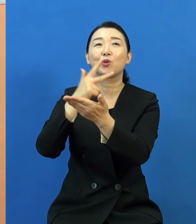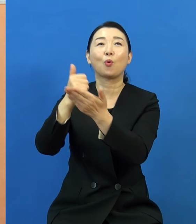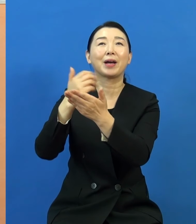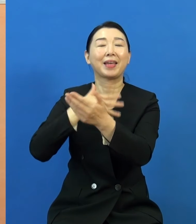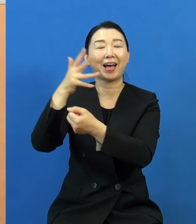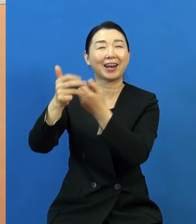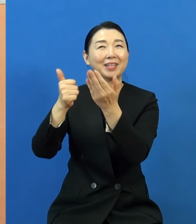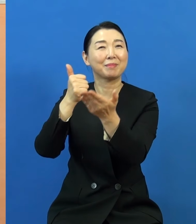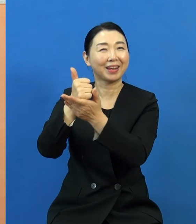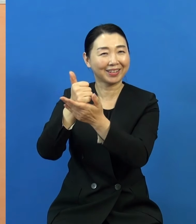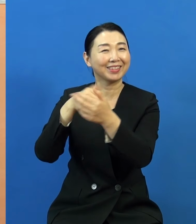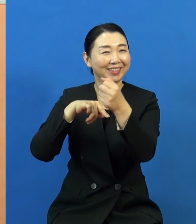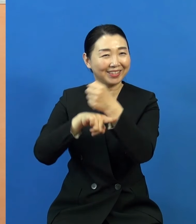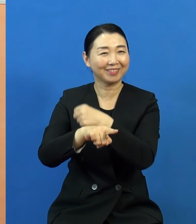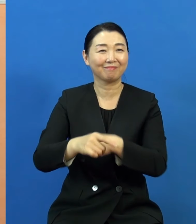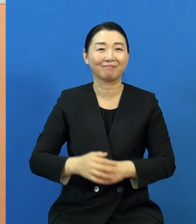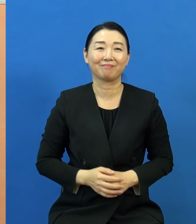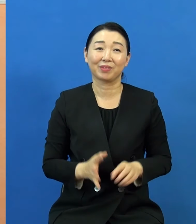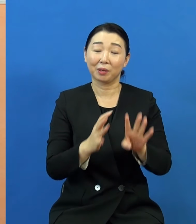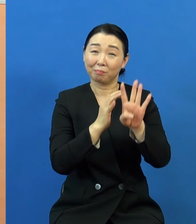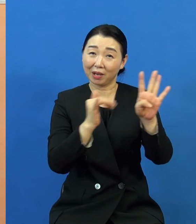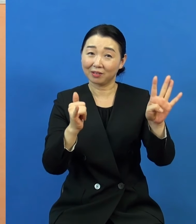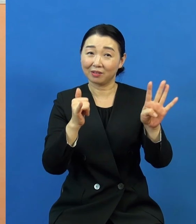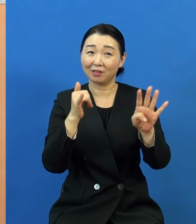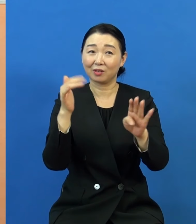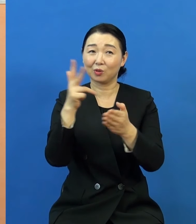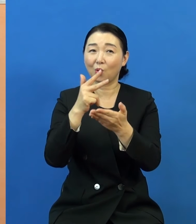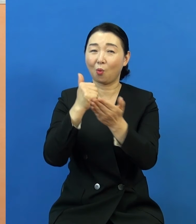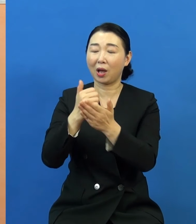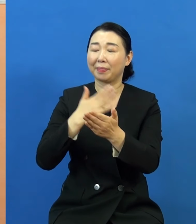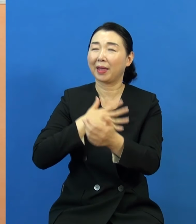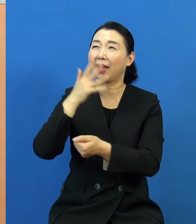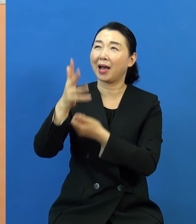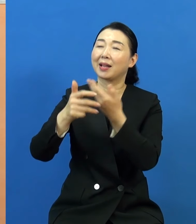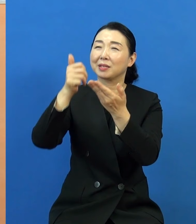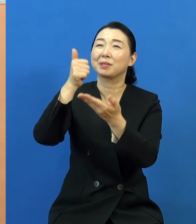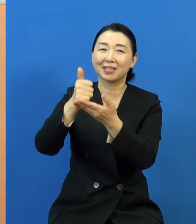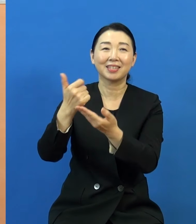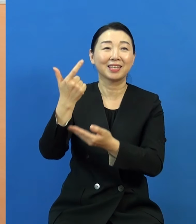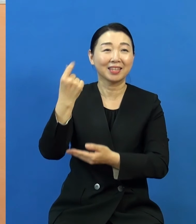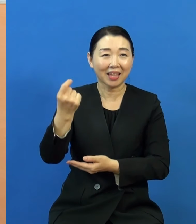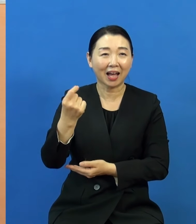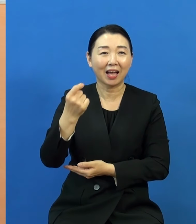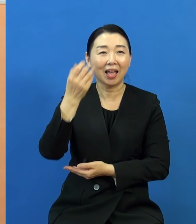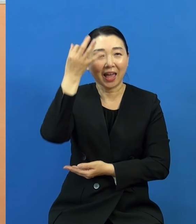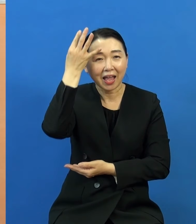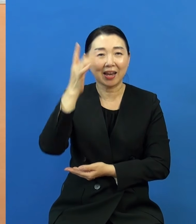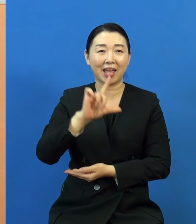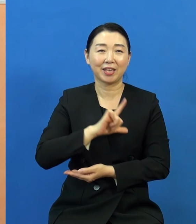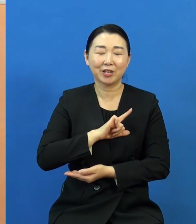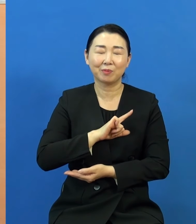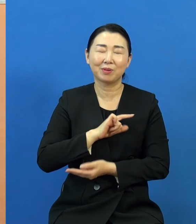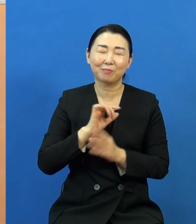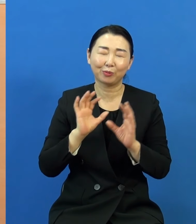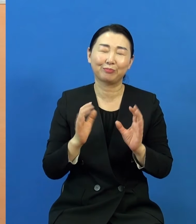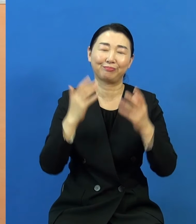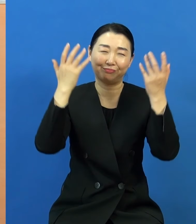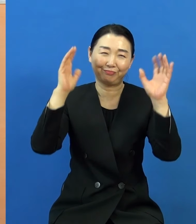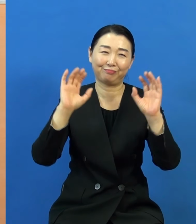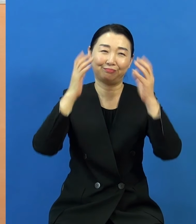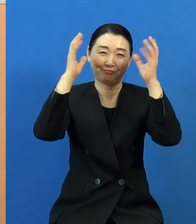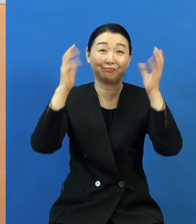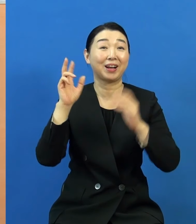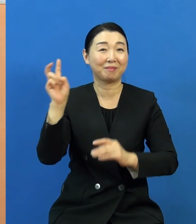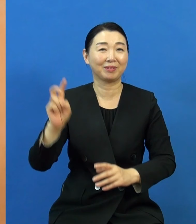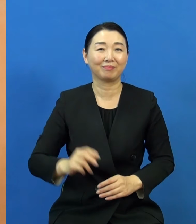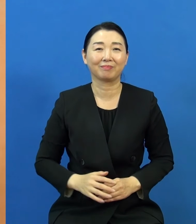하나님이시다 라는 뜻을 갖고 있죠. 백성들은 여호와는 나의 하나님이시다, 엘리야의 이름을 연호하였을 것입니다.